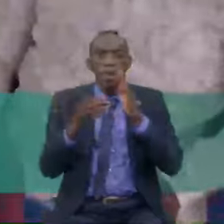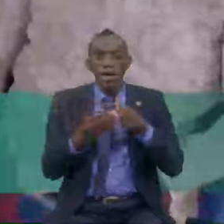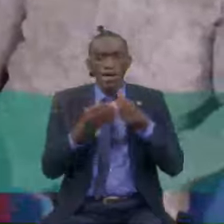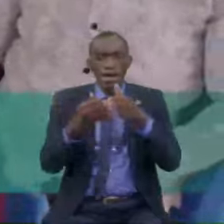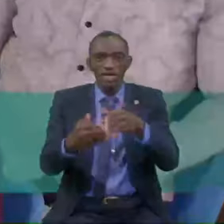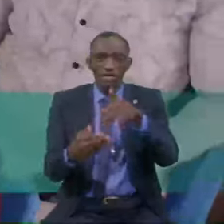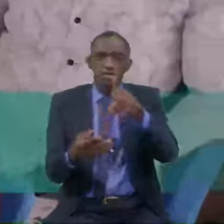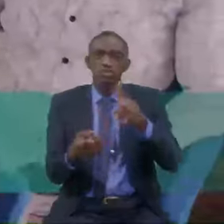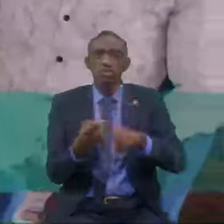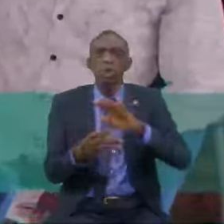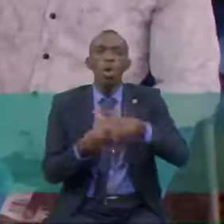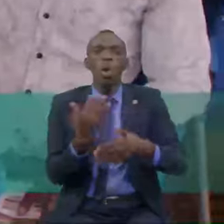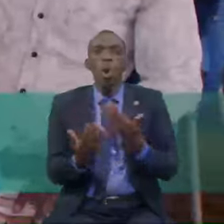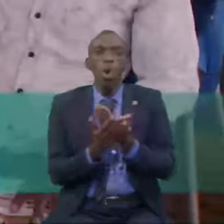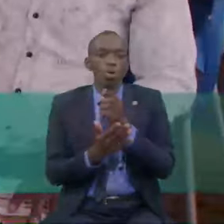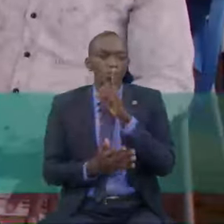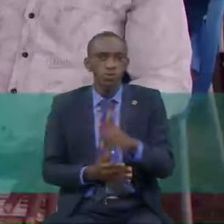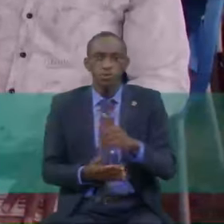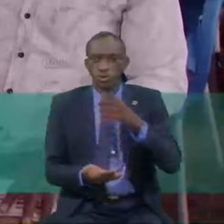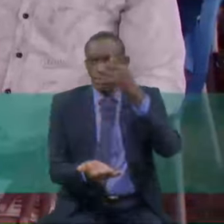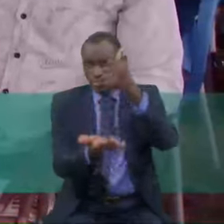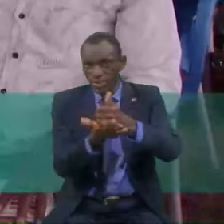l'Esprit de vérité vous conduira dans toute la vérité. » Amen.